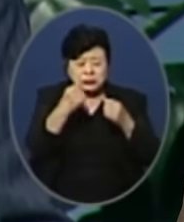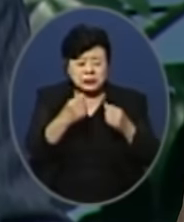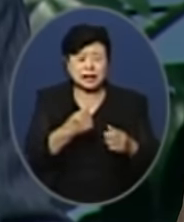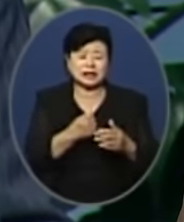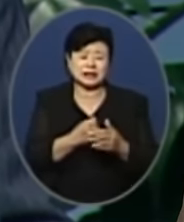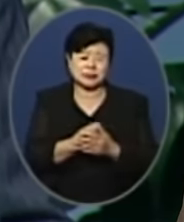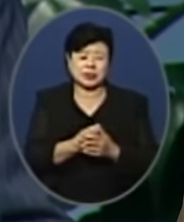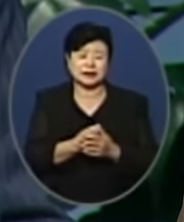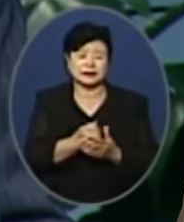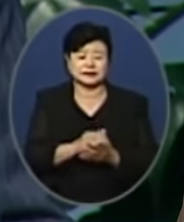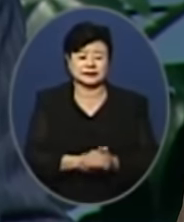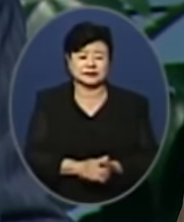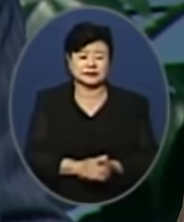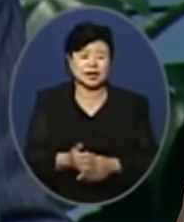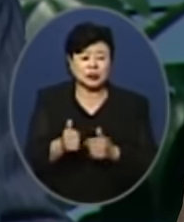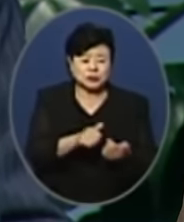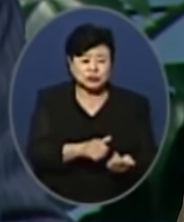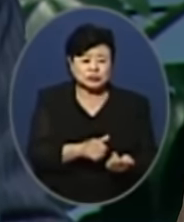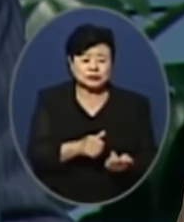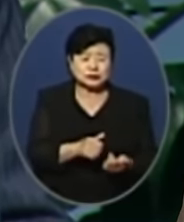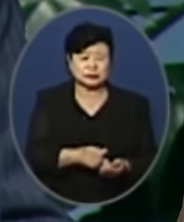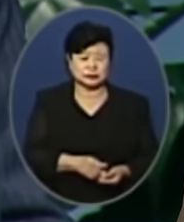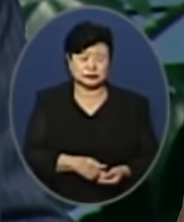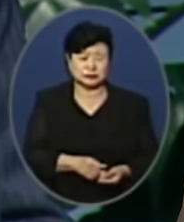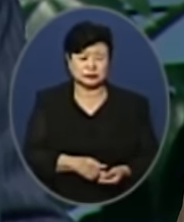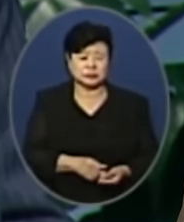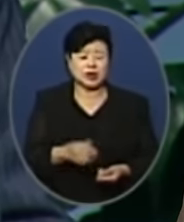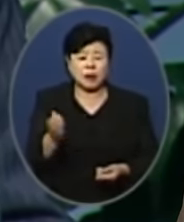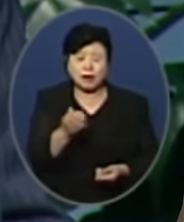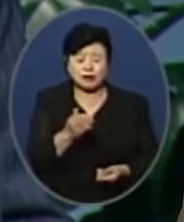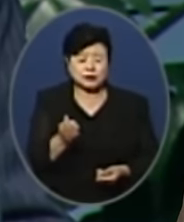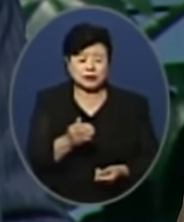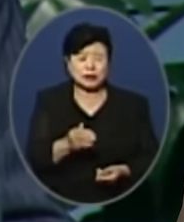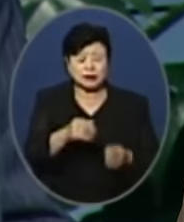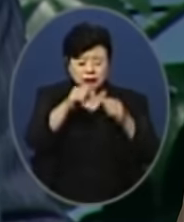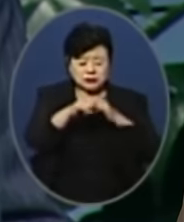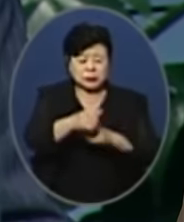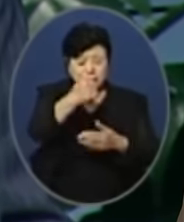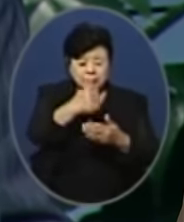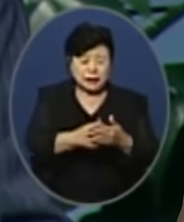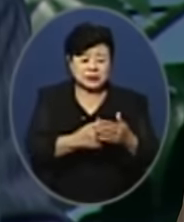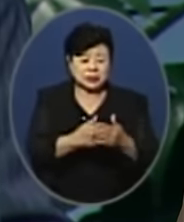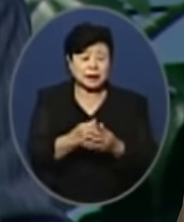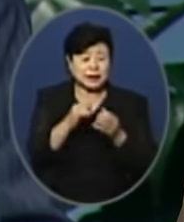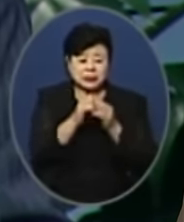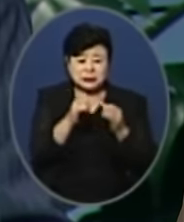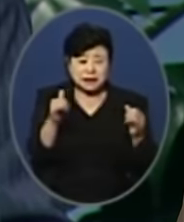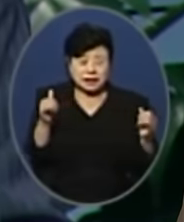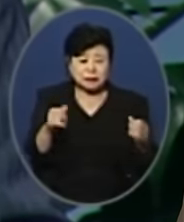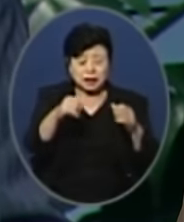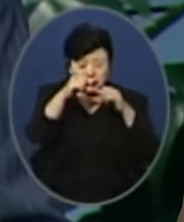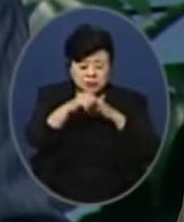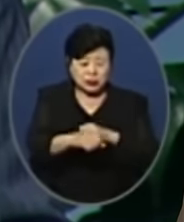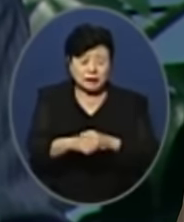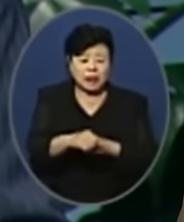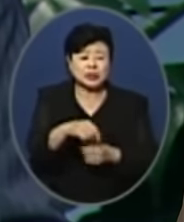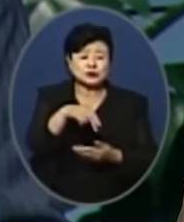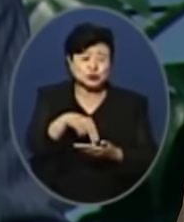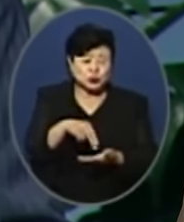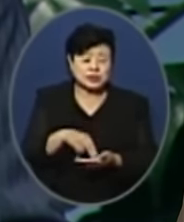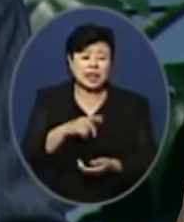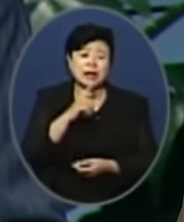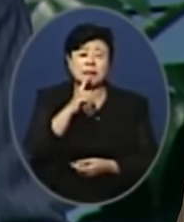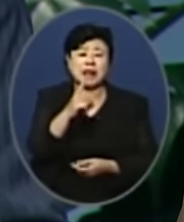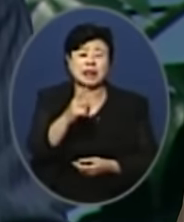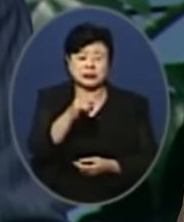살아가는 사람이고 죽음과 무의 절망에 처해 있으므로 사람은 절망적인 존재라고